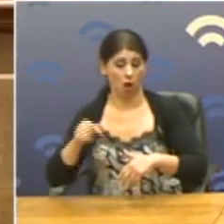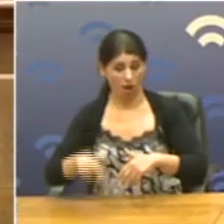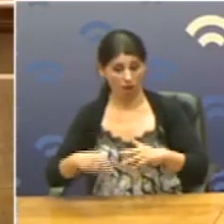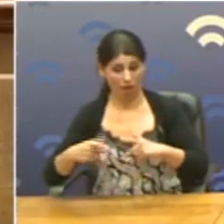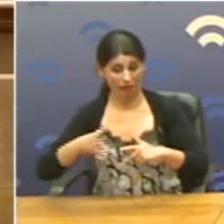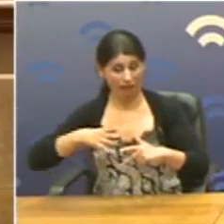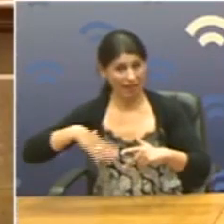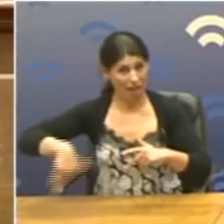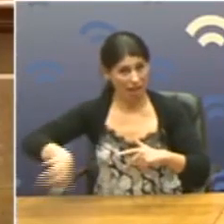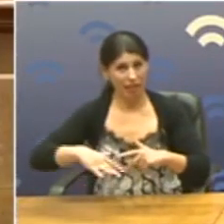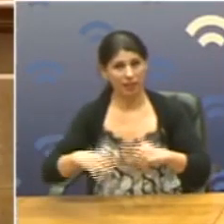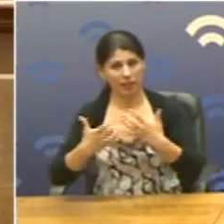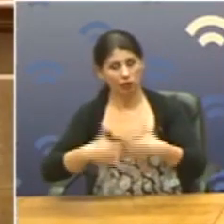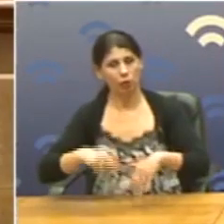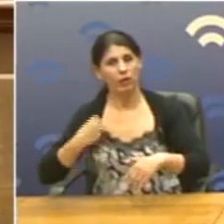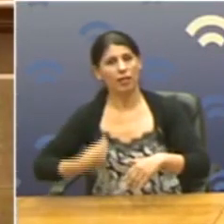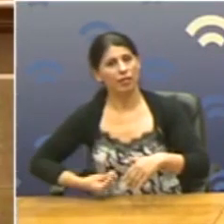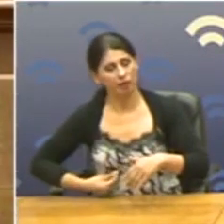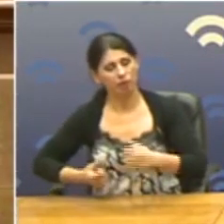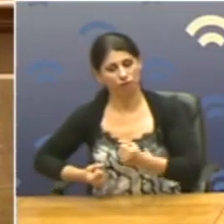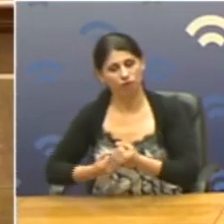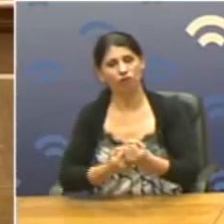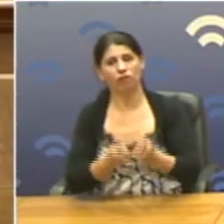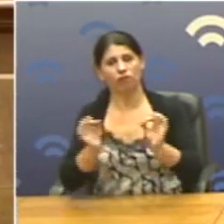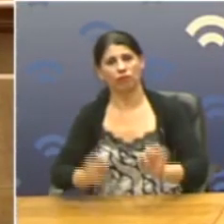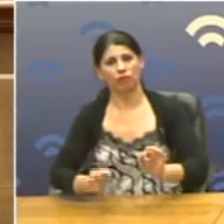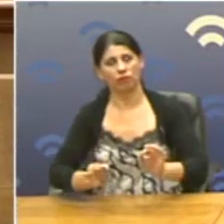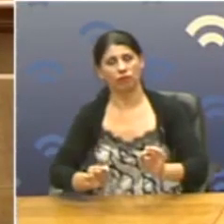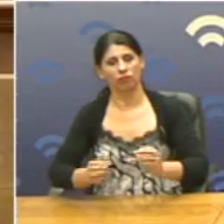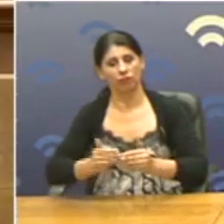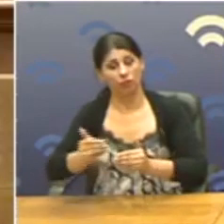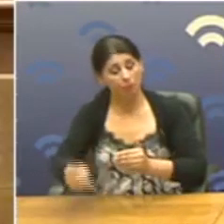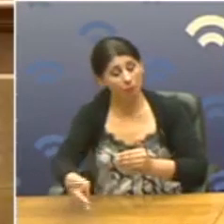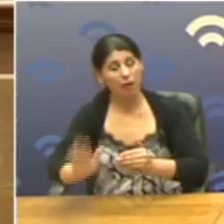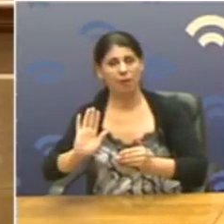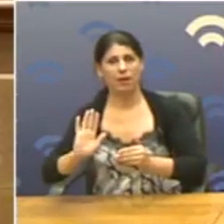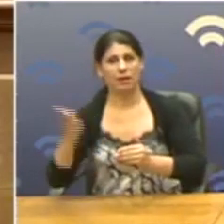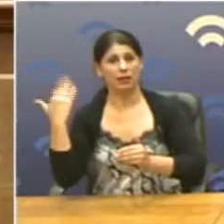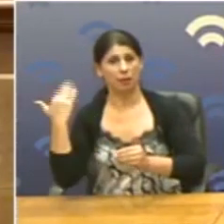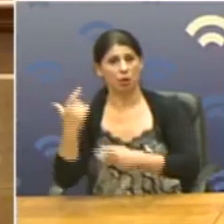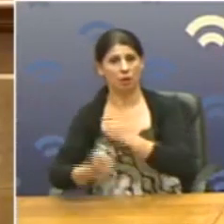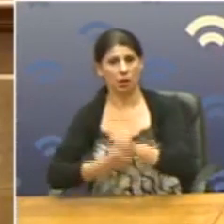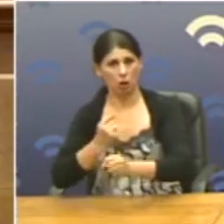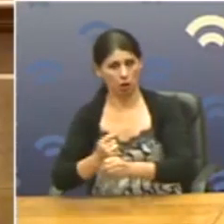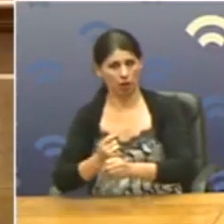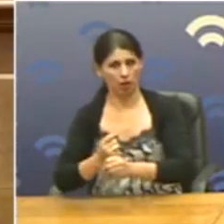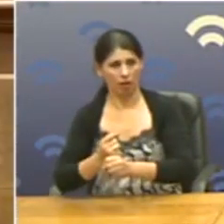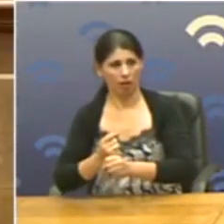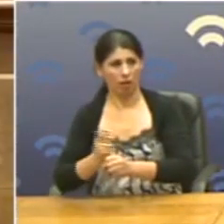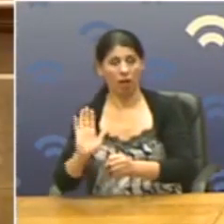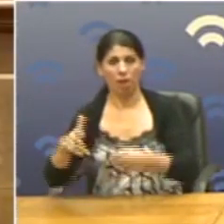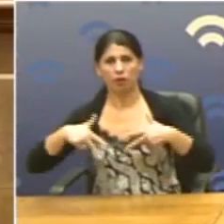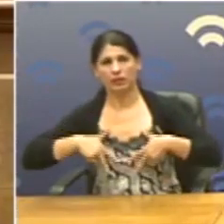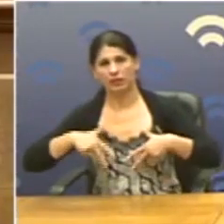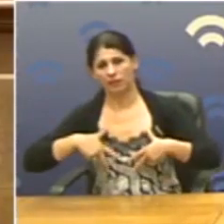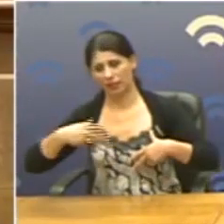αντιλαϊκή λειτουργία των Δήμων ενισχύθηκε μάλιστα παραπέρα τα προηγούμενα χρόνια από την